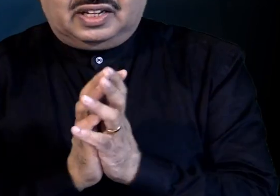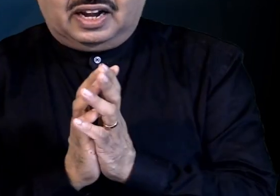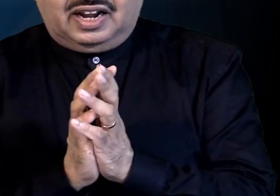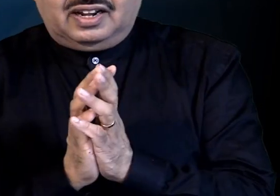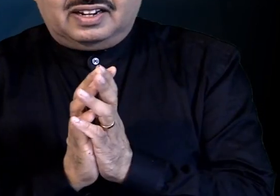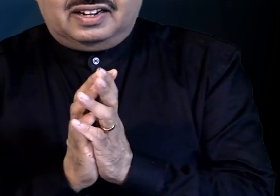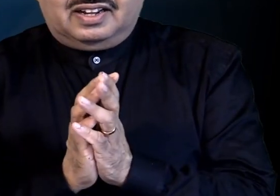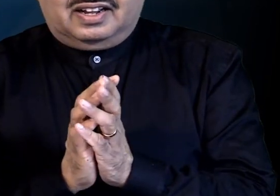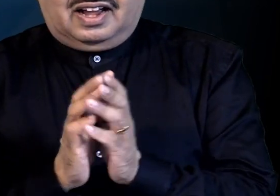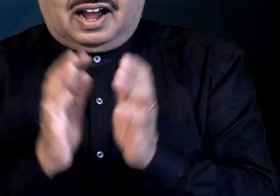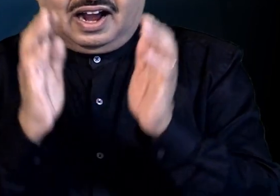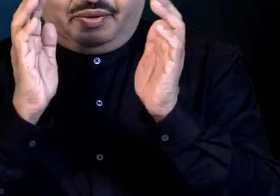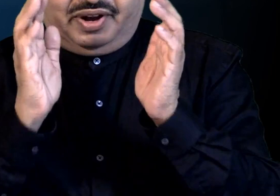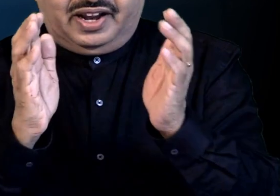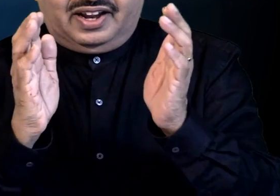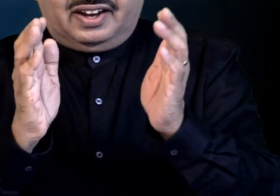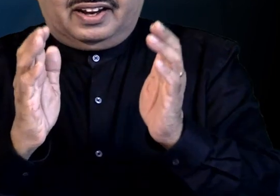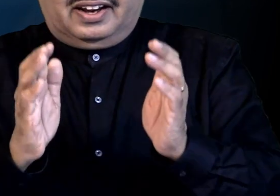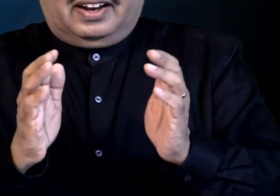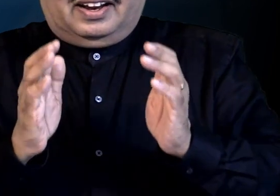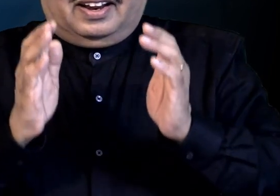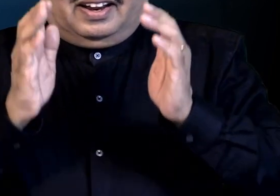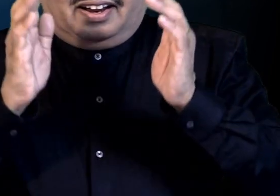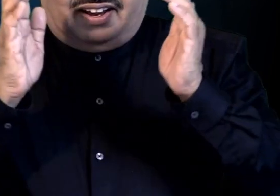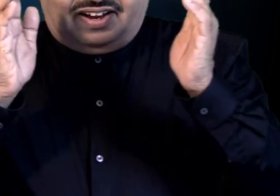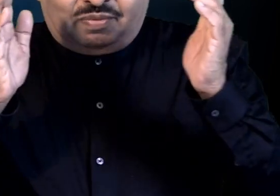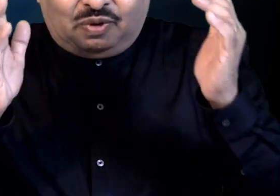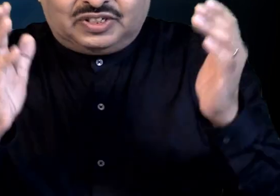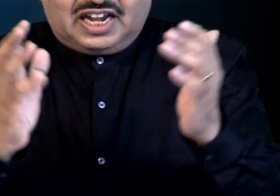മാത്രം ഉള്ളതല്ല, അവരെ